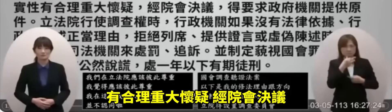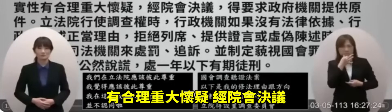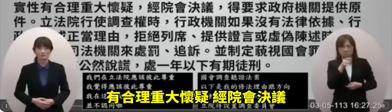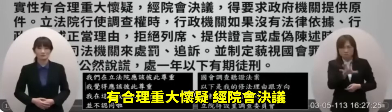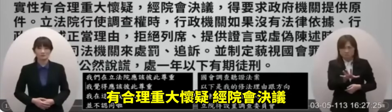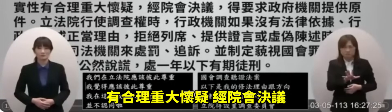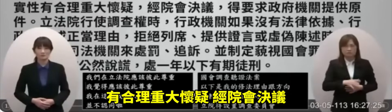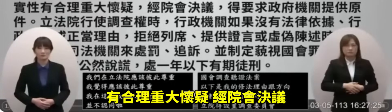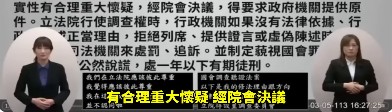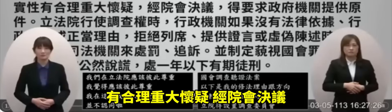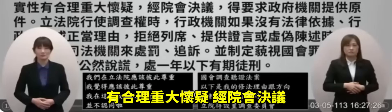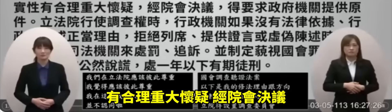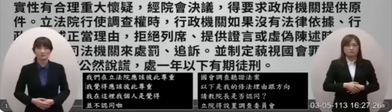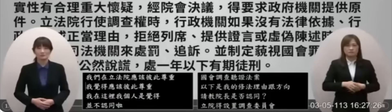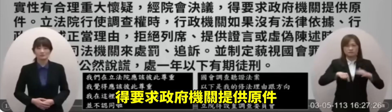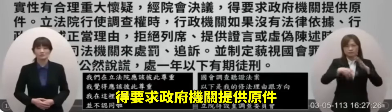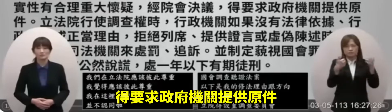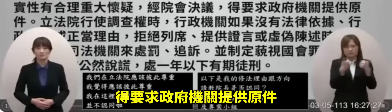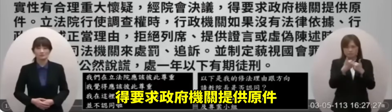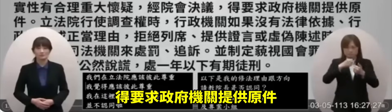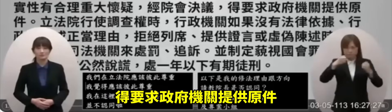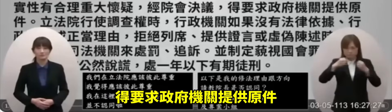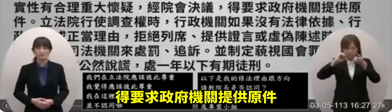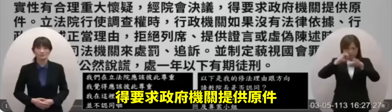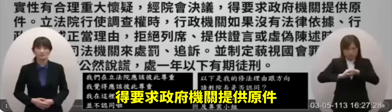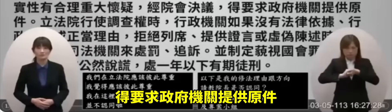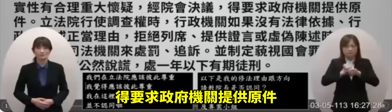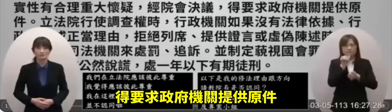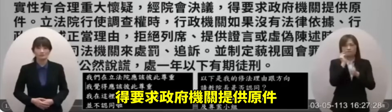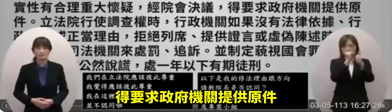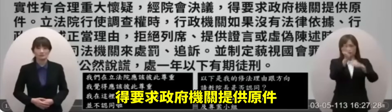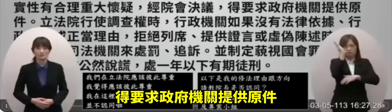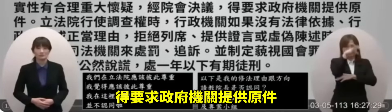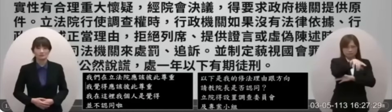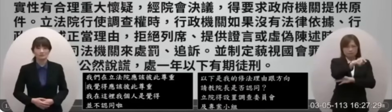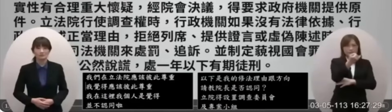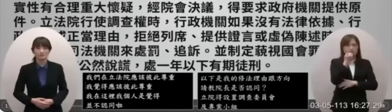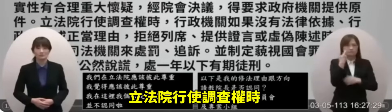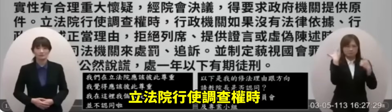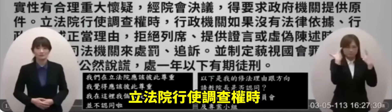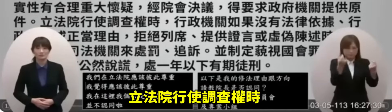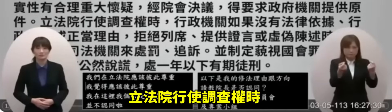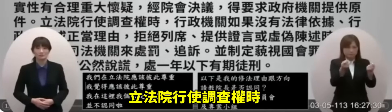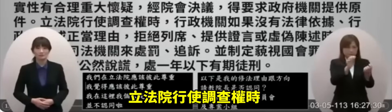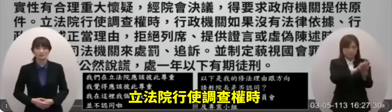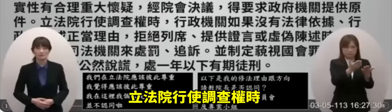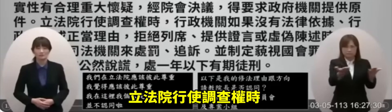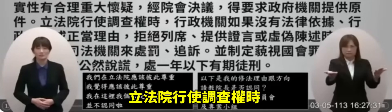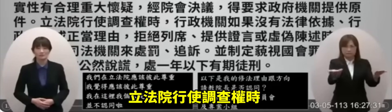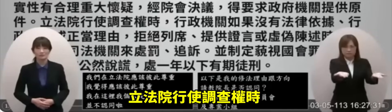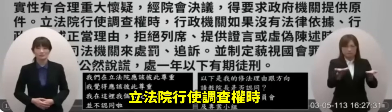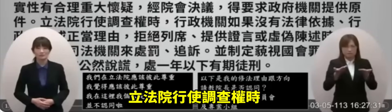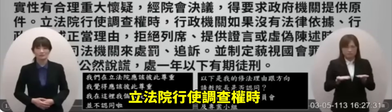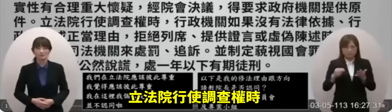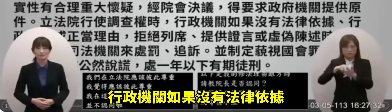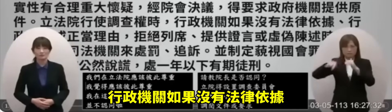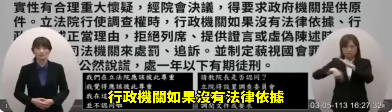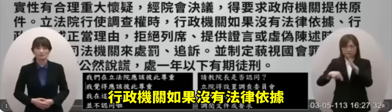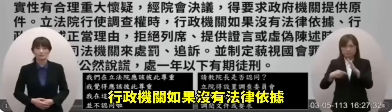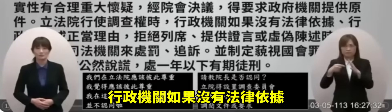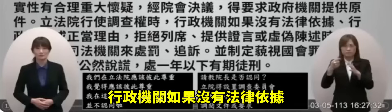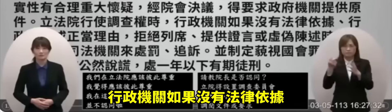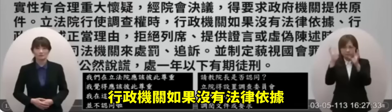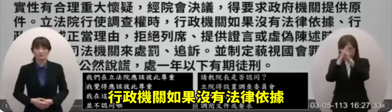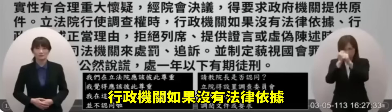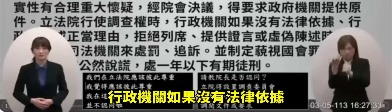疑，经院会决议得要求政府机关提供原件，立法院行使调查权时，行政